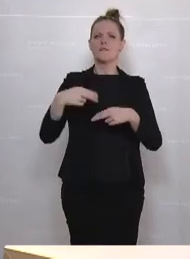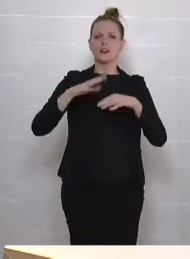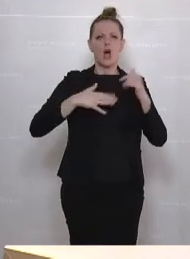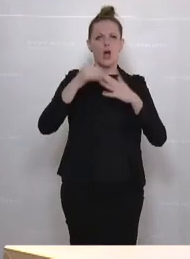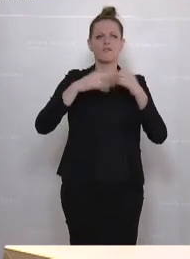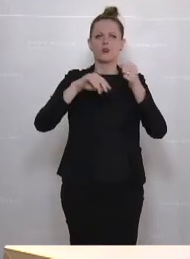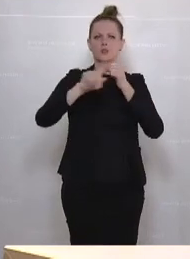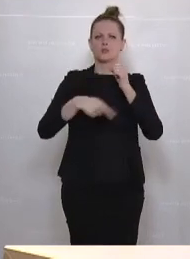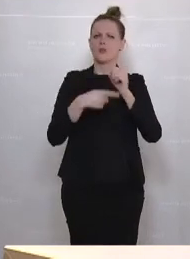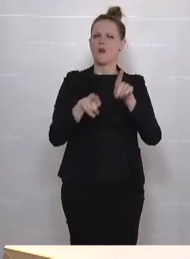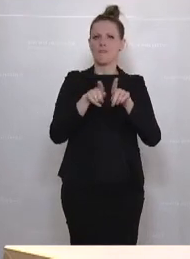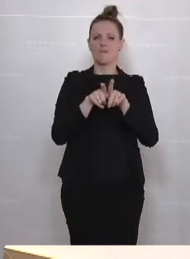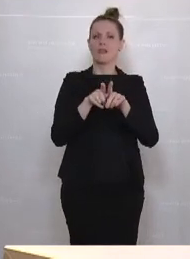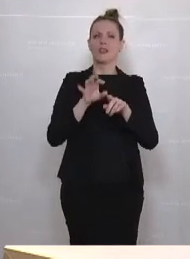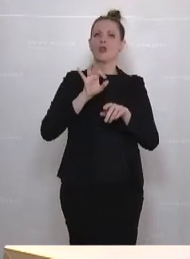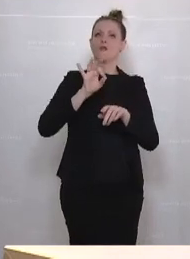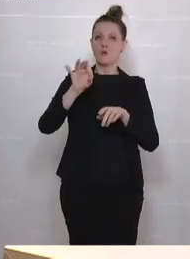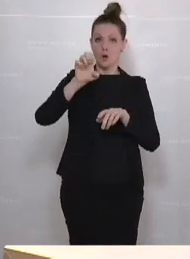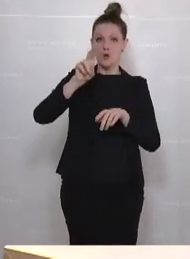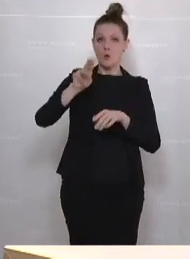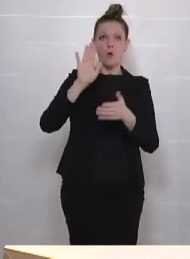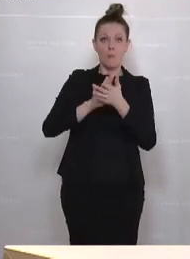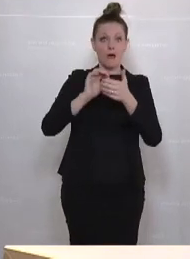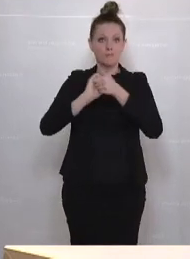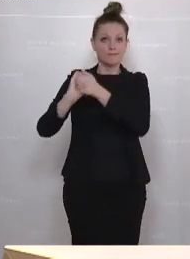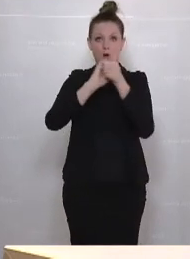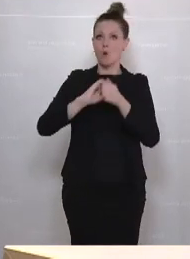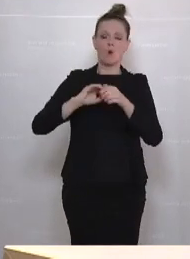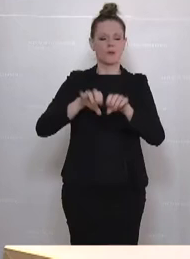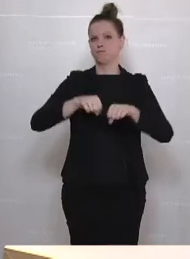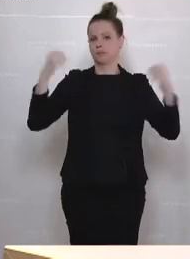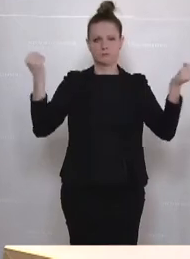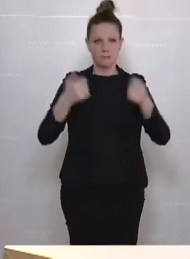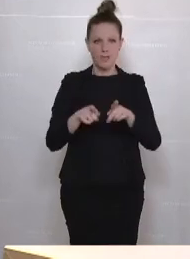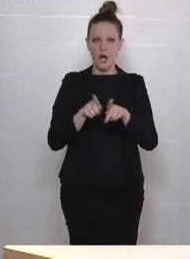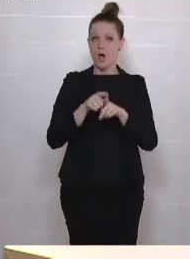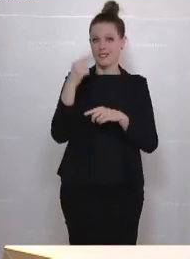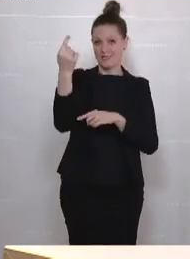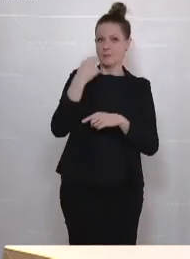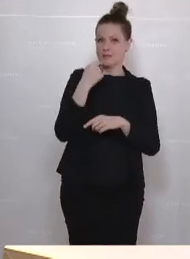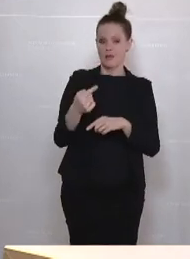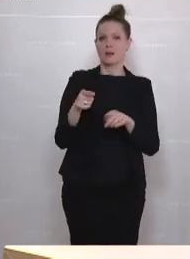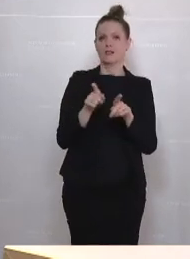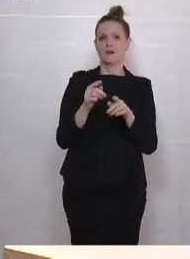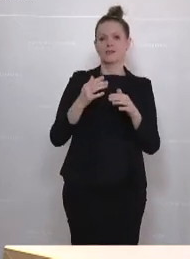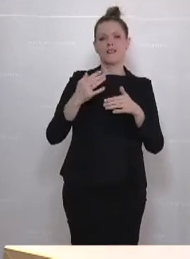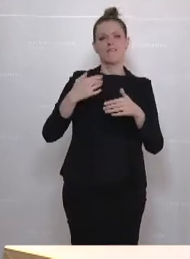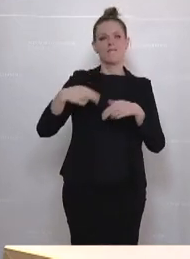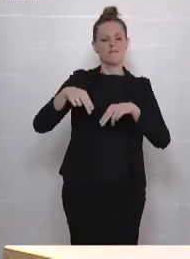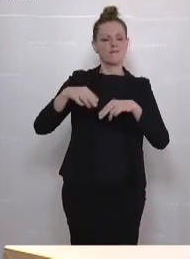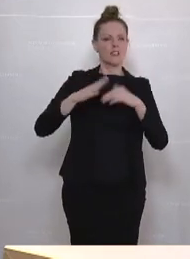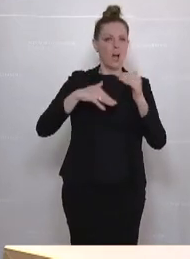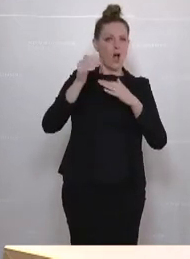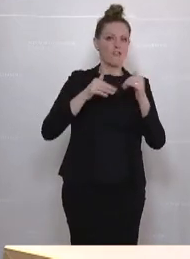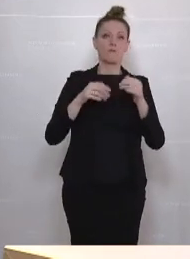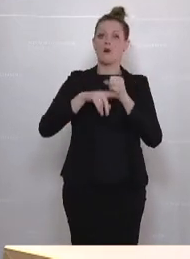Wiederaufbaufonds als eine Zerreißprobe für die EU. Und der Bundesrechnungshofpräsident sagt sogar, dass der Wiederaufbaufonds die EU letztlich nicht stärkt,